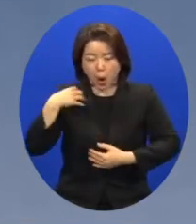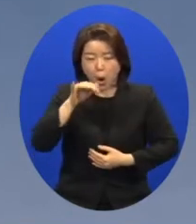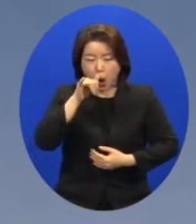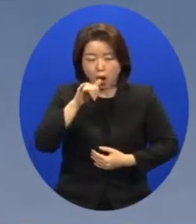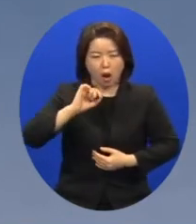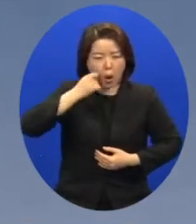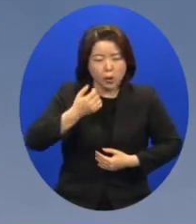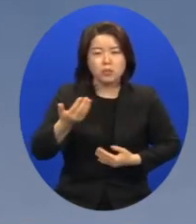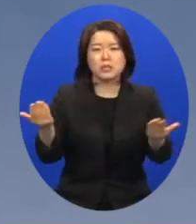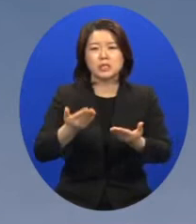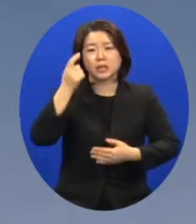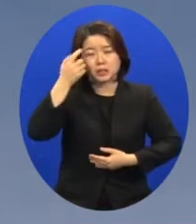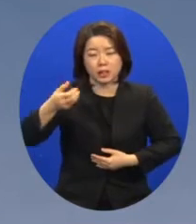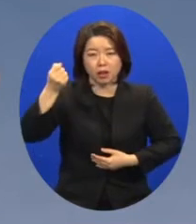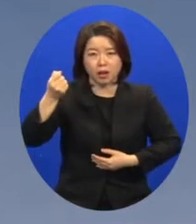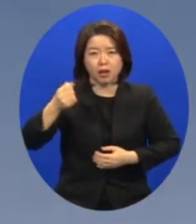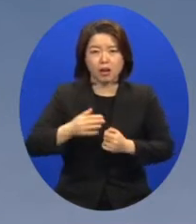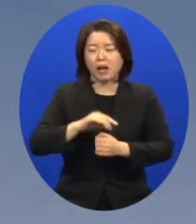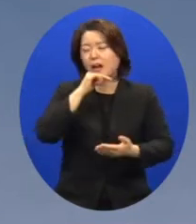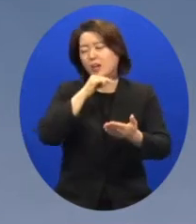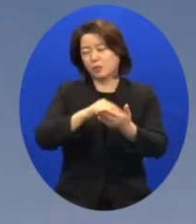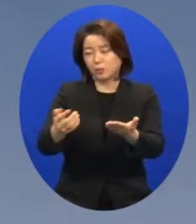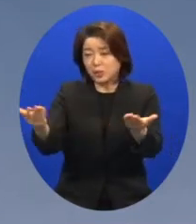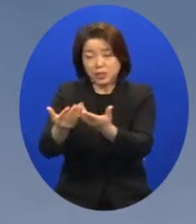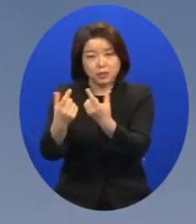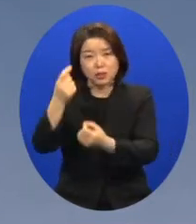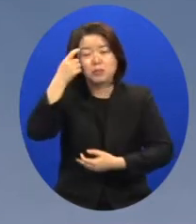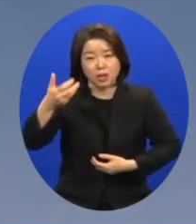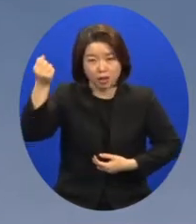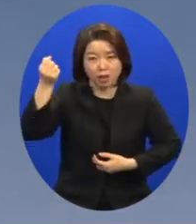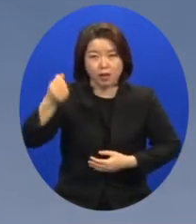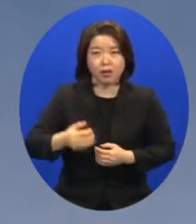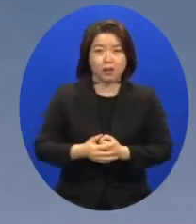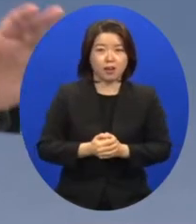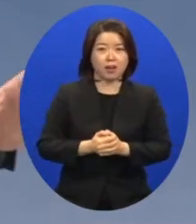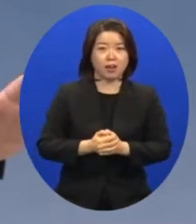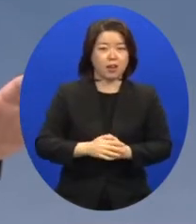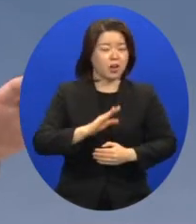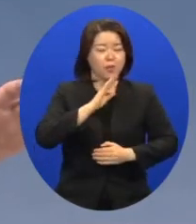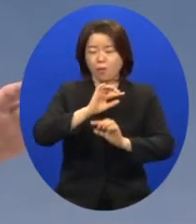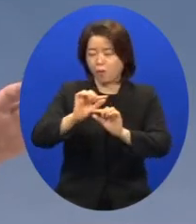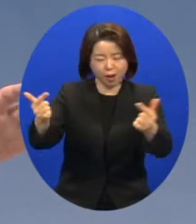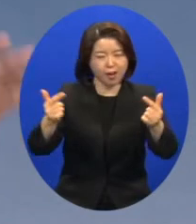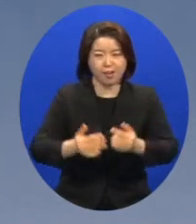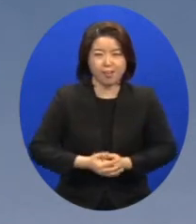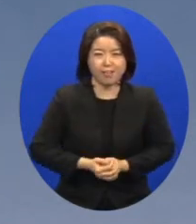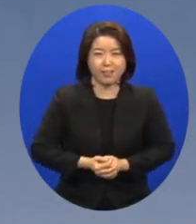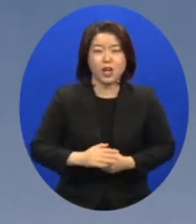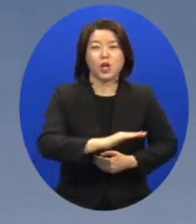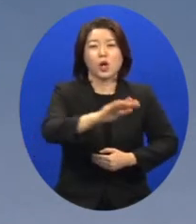일이라고 생각합니다 그는 아주 손해보는 일 세럼 생각합니다 정말 그렇지 않습니다